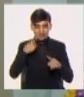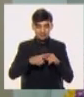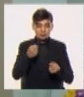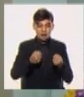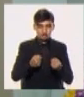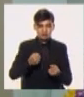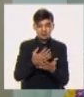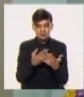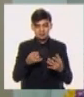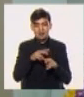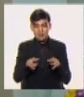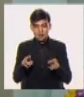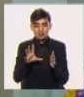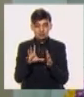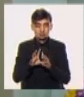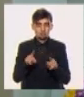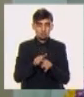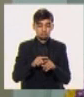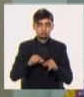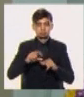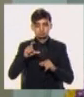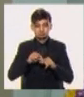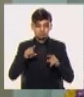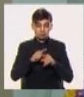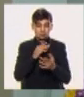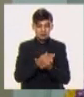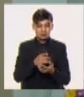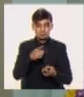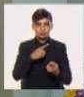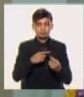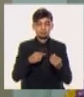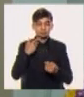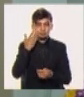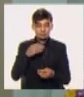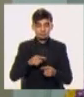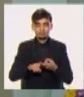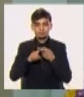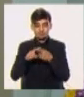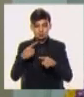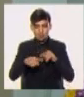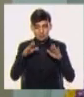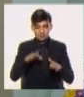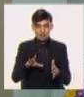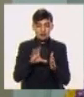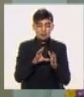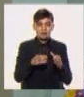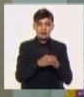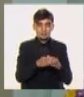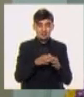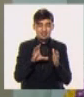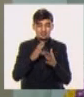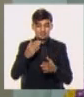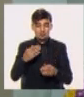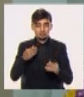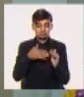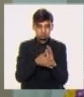далее. То же самое происходит с электроэнергией, как товаром. При ее производстве, передаче энергетические компании несут определенные